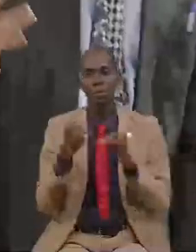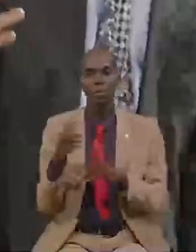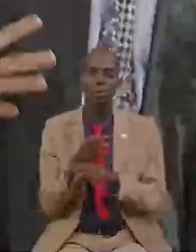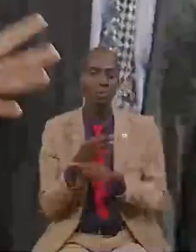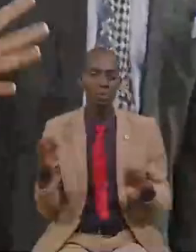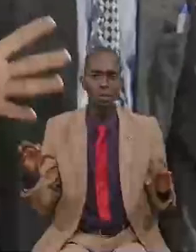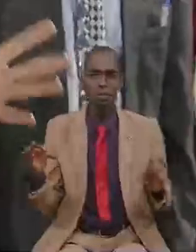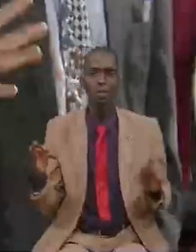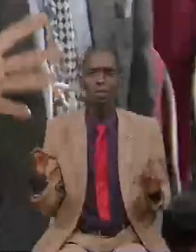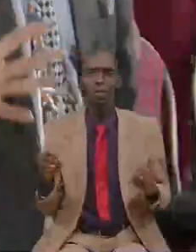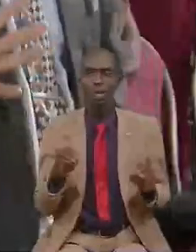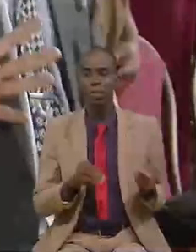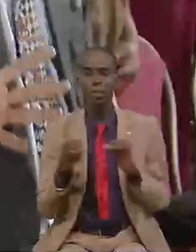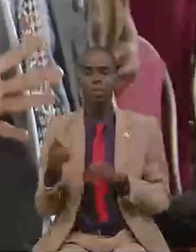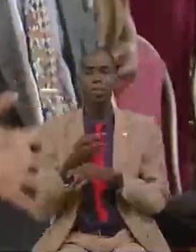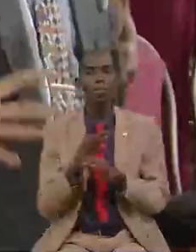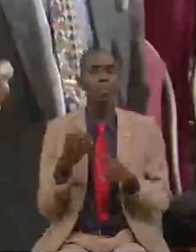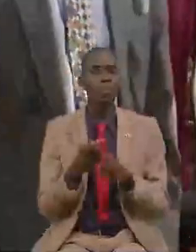de toutes les idoles.